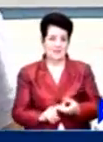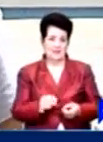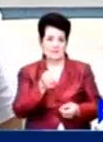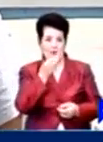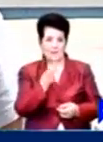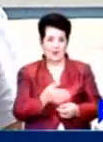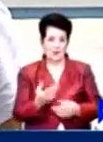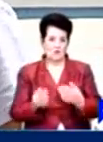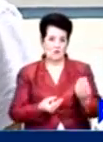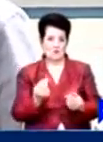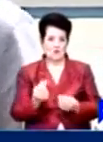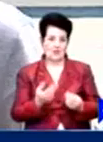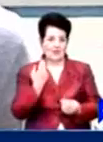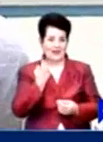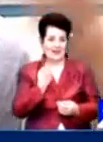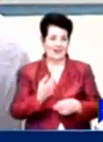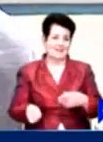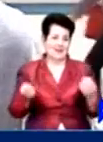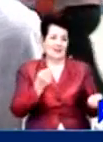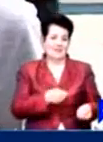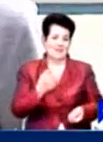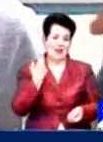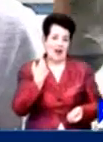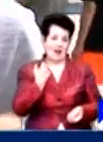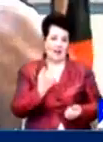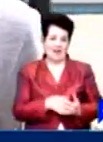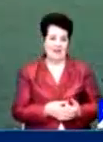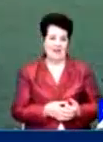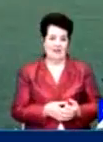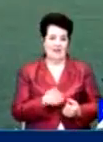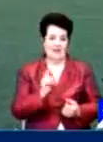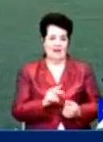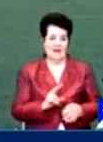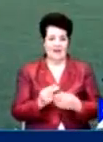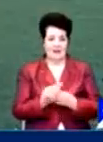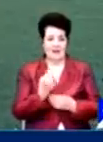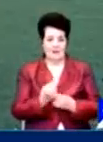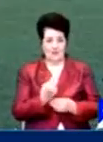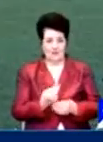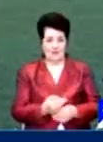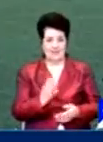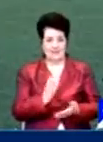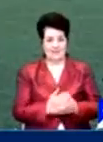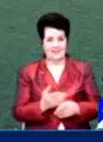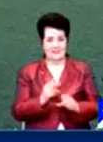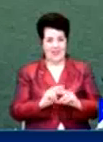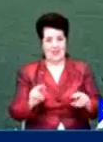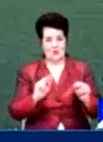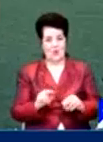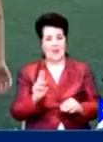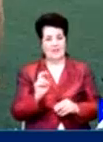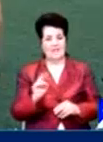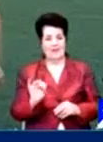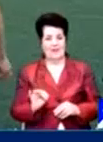mai tare sunt jocurile care englezii ne le-a dus din Anglia, care ne-au învățat și sunt foarte educative. Dincolo de